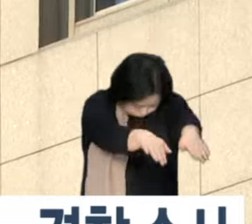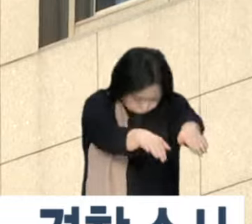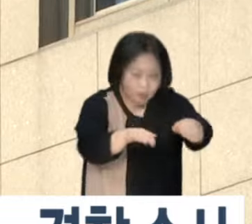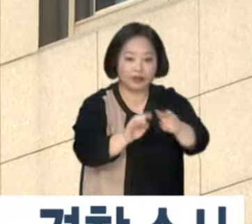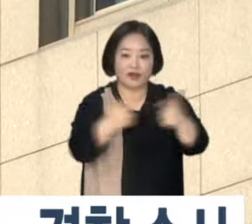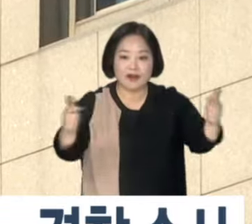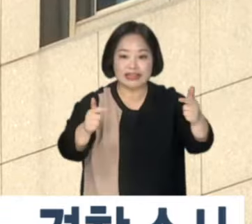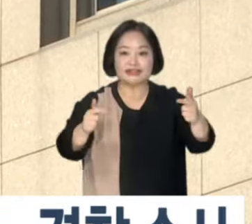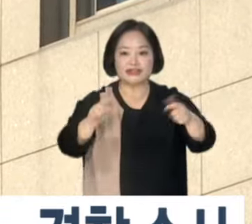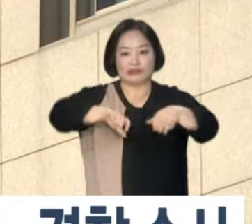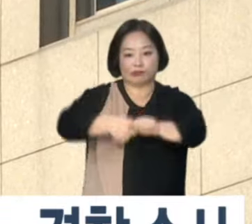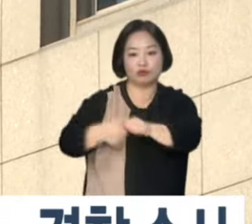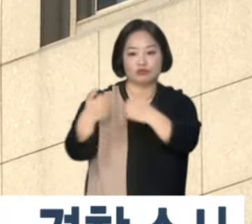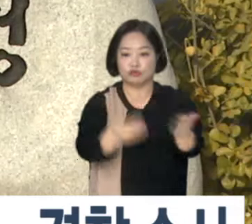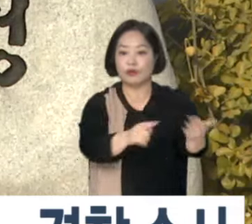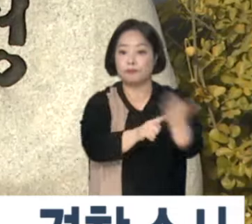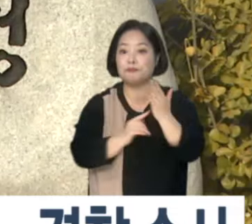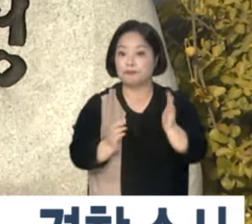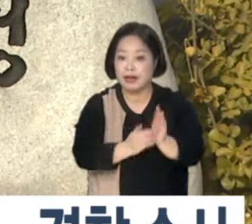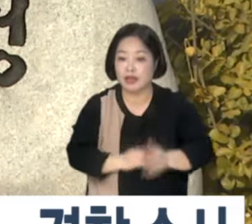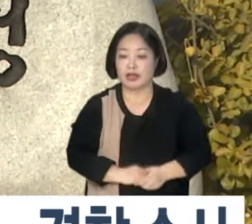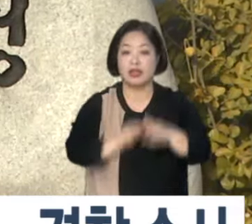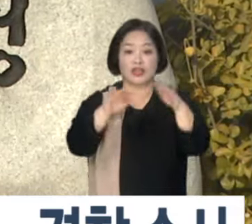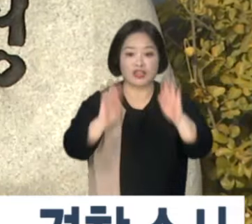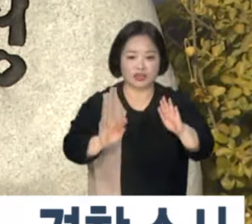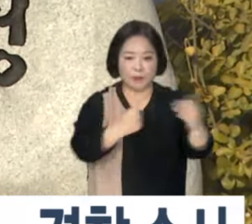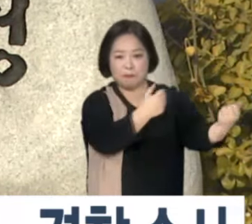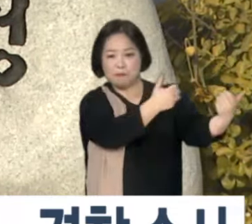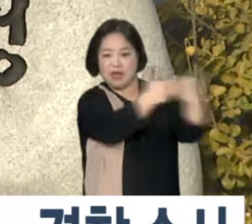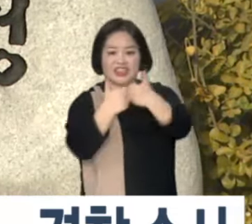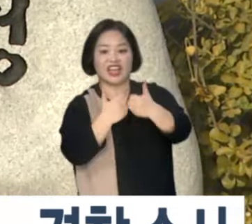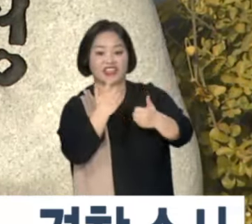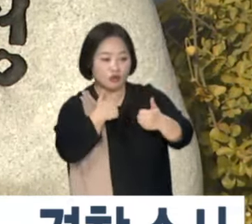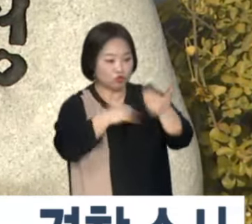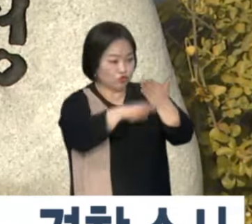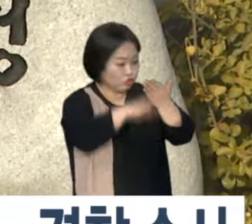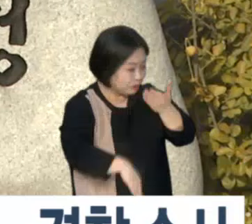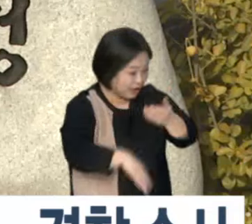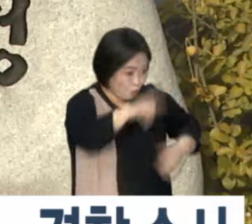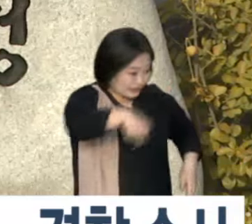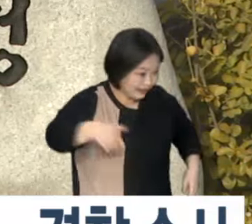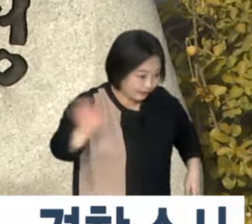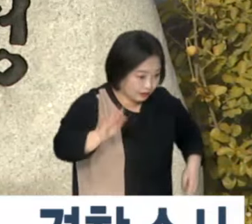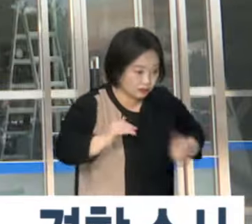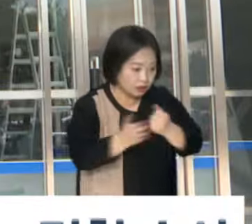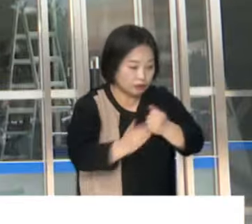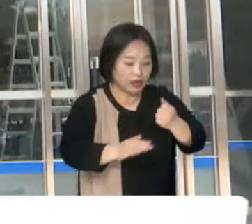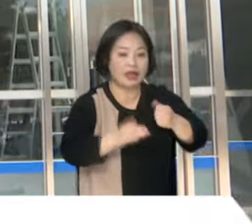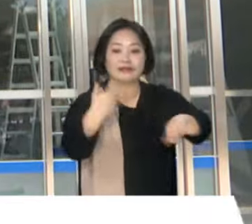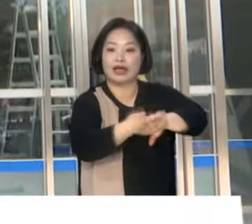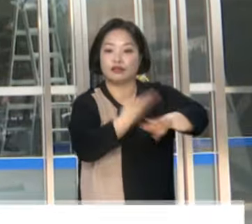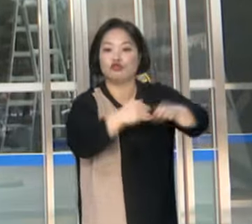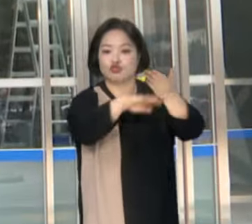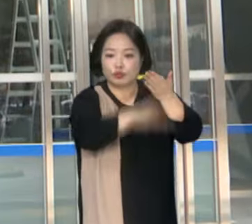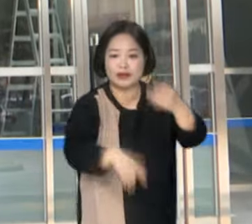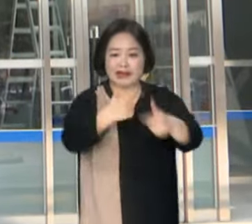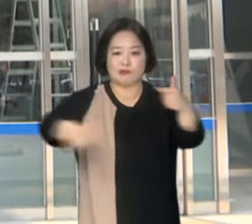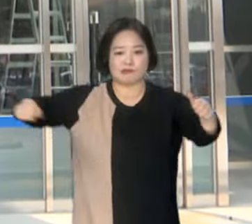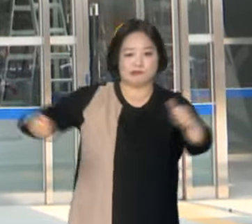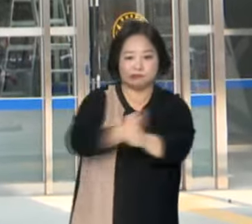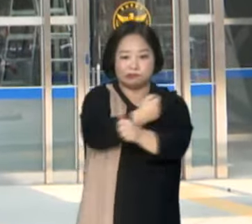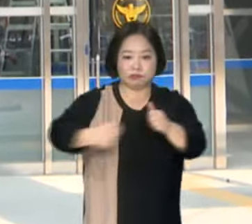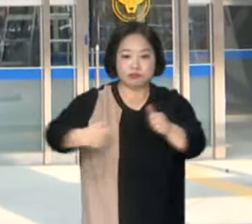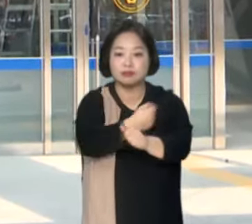등을 시킨 것으로 드러났습니다 이들은 또 반항한 후배들을 데려오지 못했다 이유로 후배 두 명을 각목으로 마고 때린